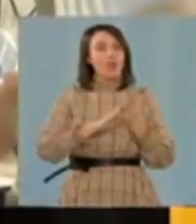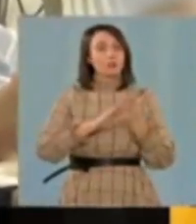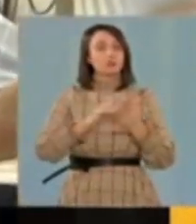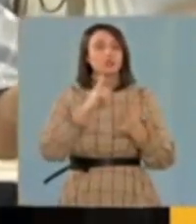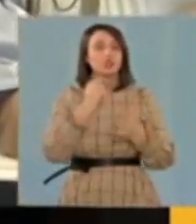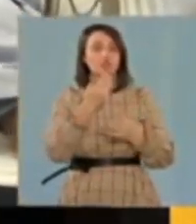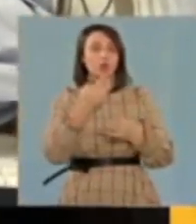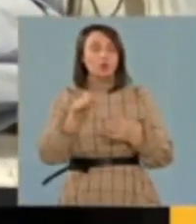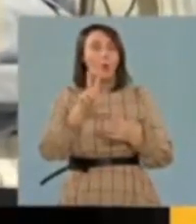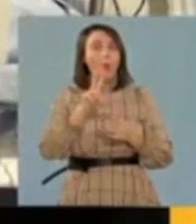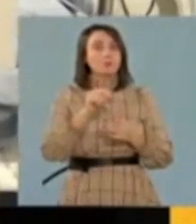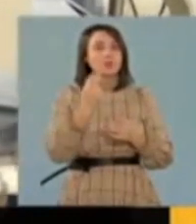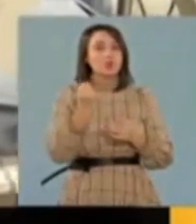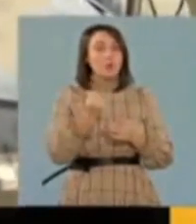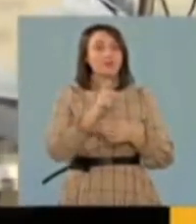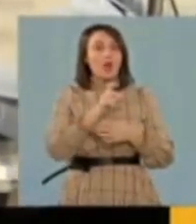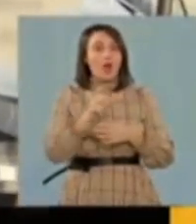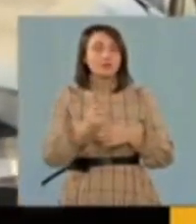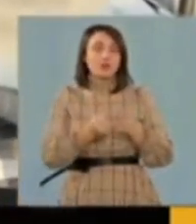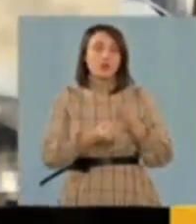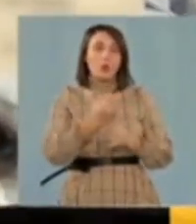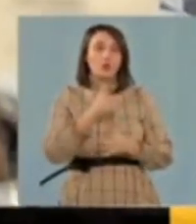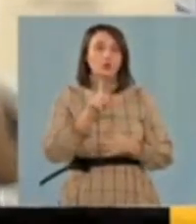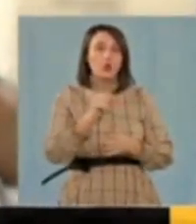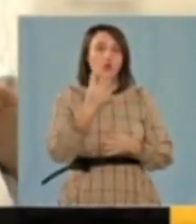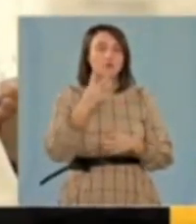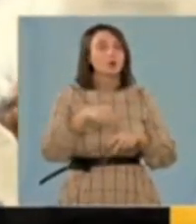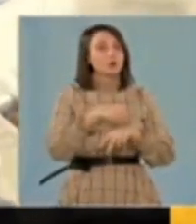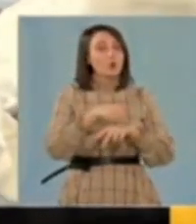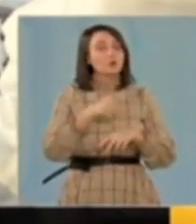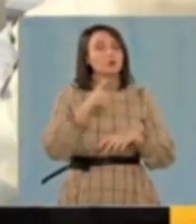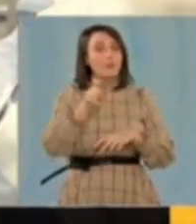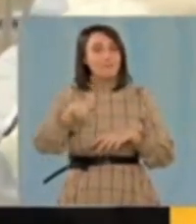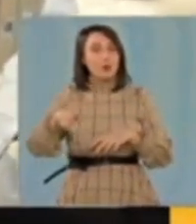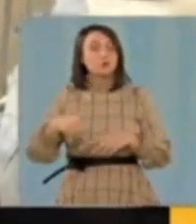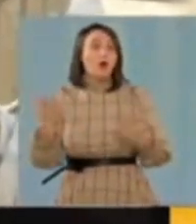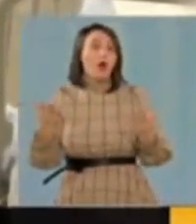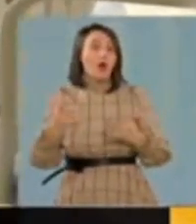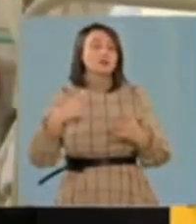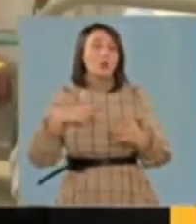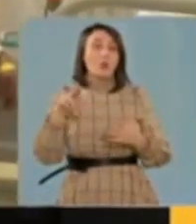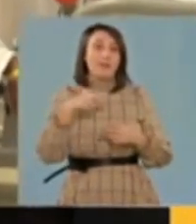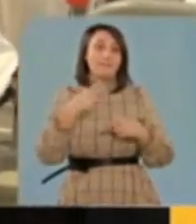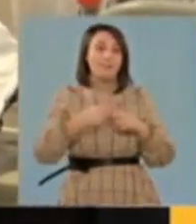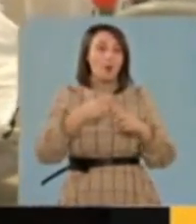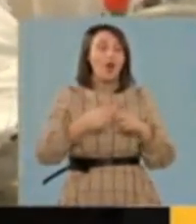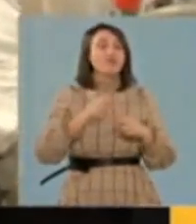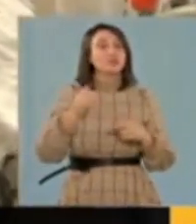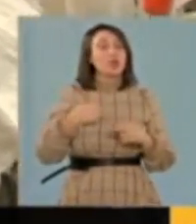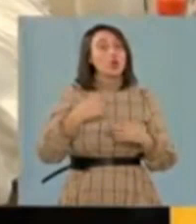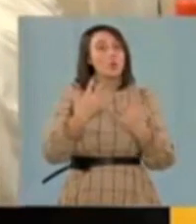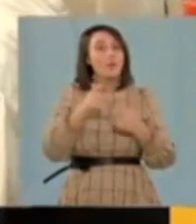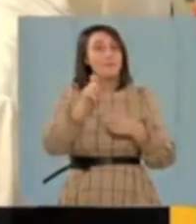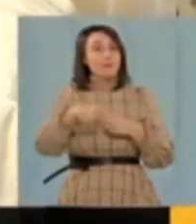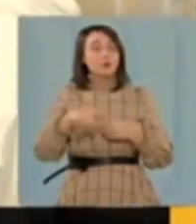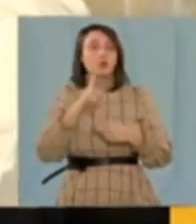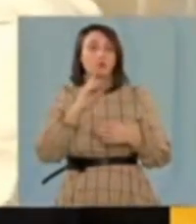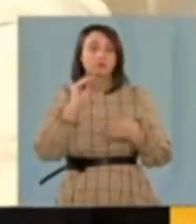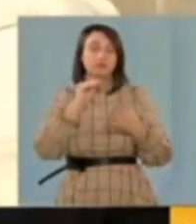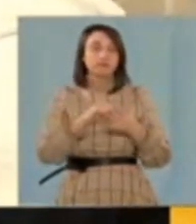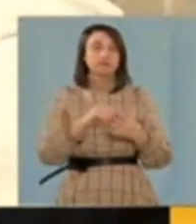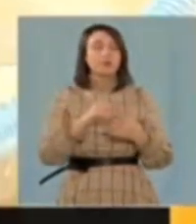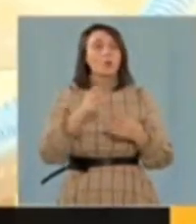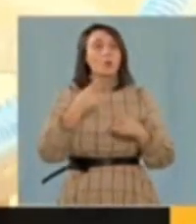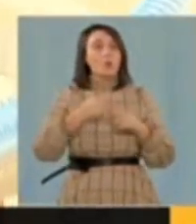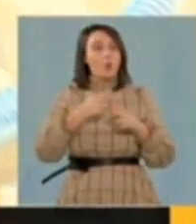că 688 dintre cazurile noi din 24 de ore sunt ale unor persoane care s-au reinfectat, iar numărul persoanelor care au fost răpuse de